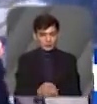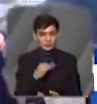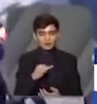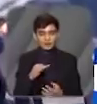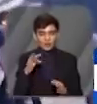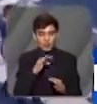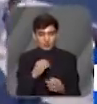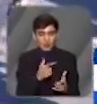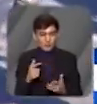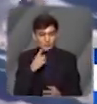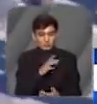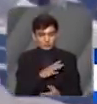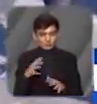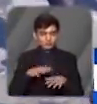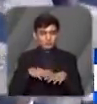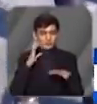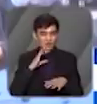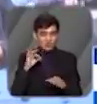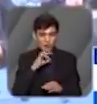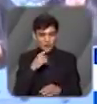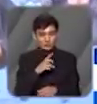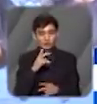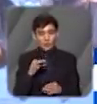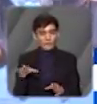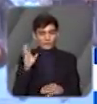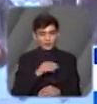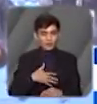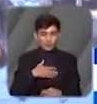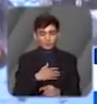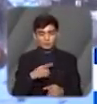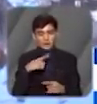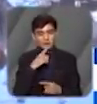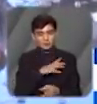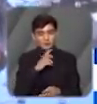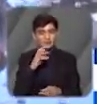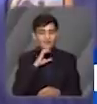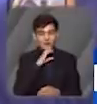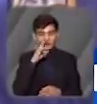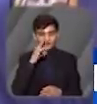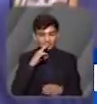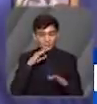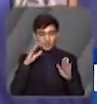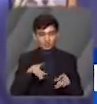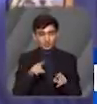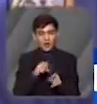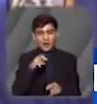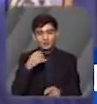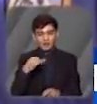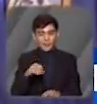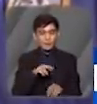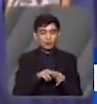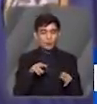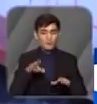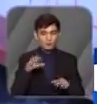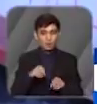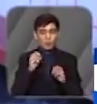тасқынға сақадай саймыз деген мамандар десе де күннің күрт жылынуын үреймен күтетіндерін айтады. Солтүстік аймақтағы Алтай ауданы мен Петропавл қаласындағы қауіп төнген